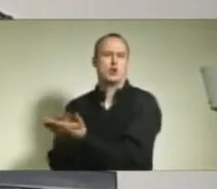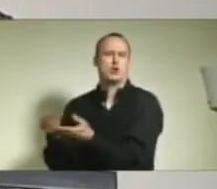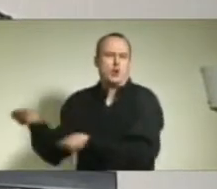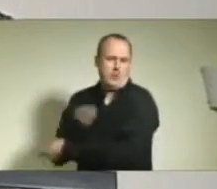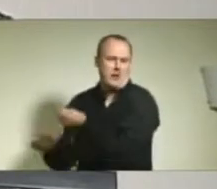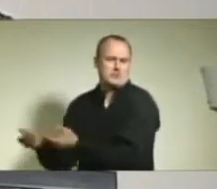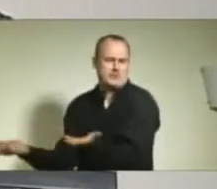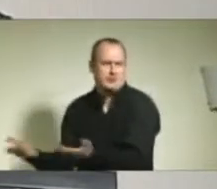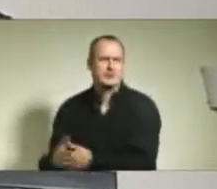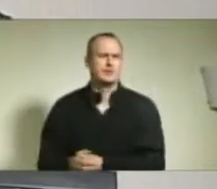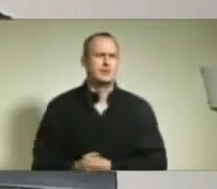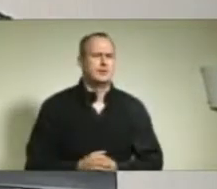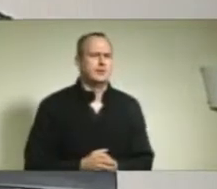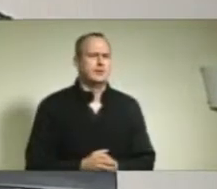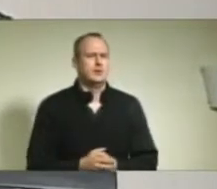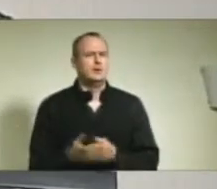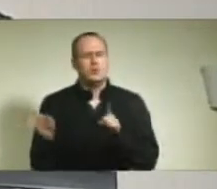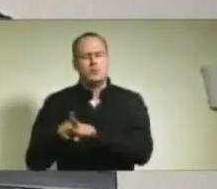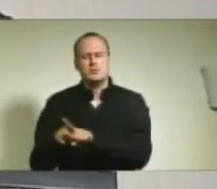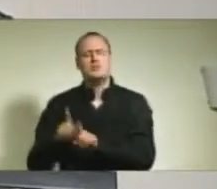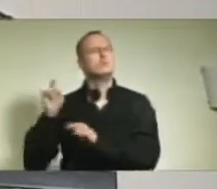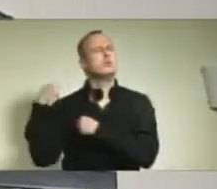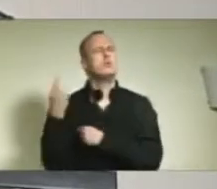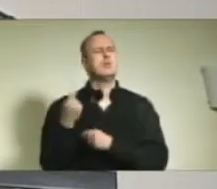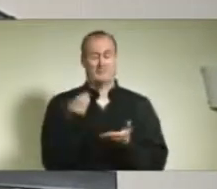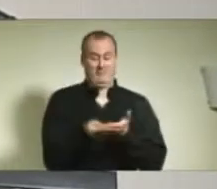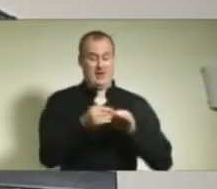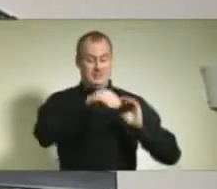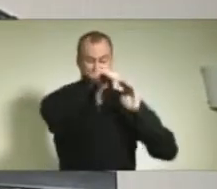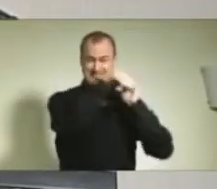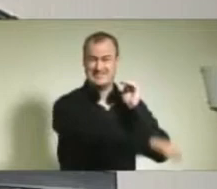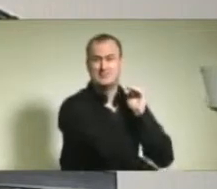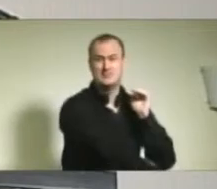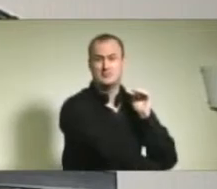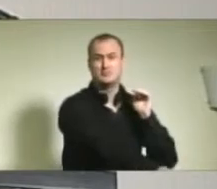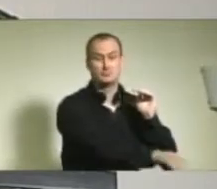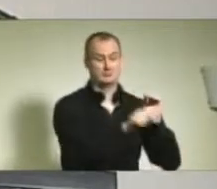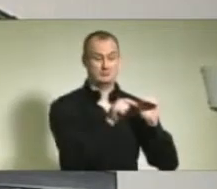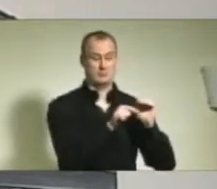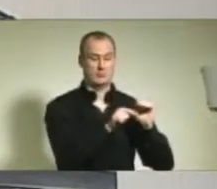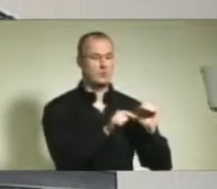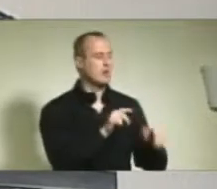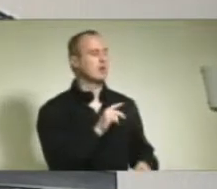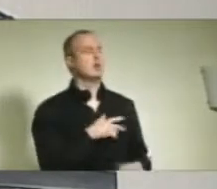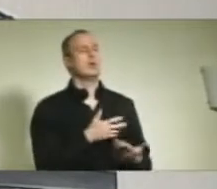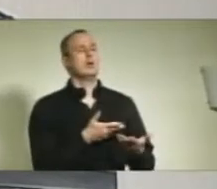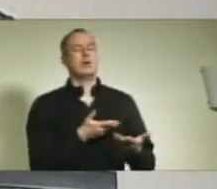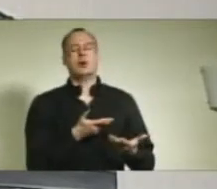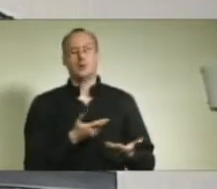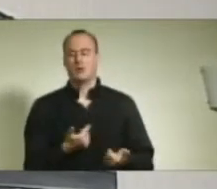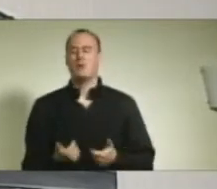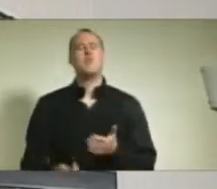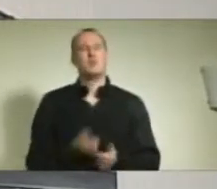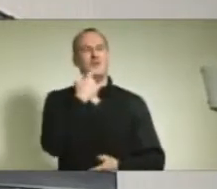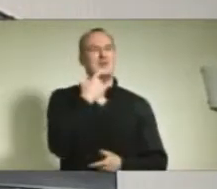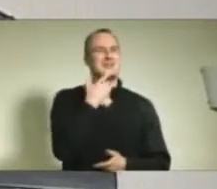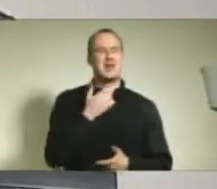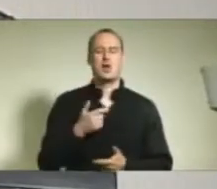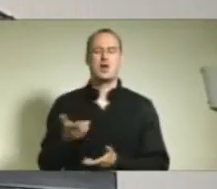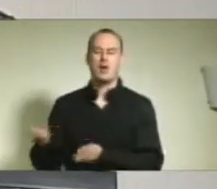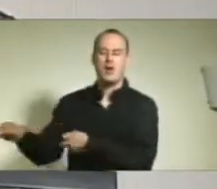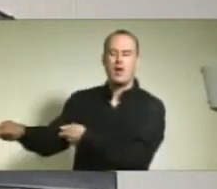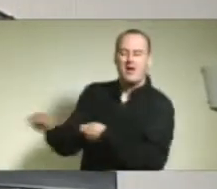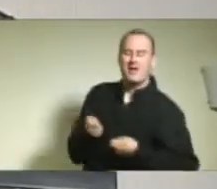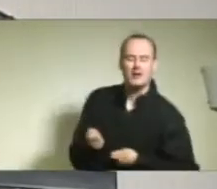depuis la crise aussi financière, on a plus facile à recruter des commerciaux dans les banques parce